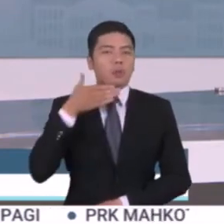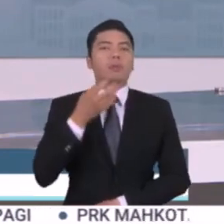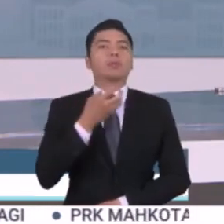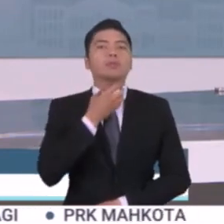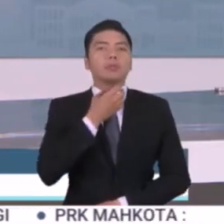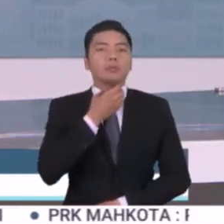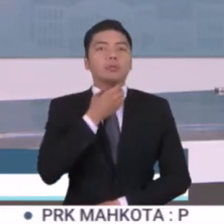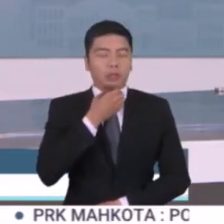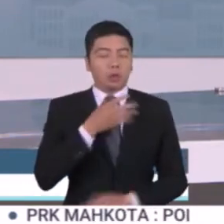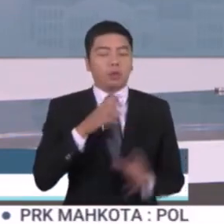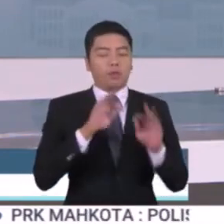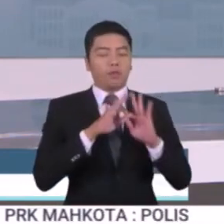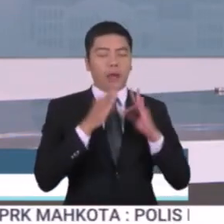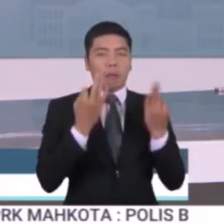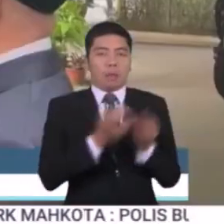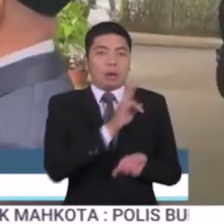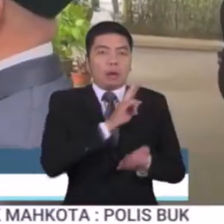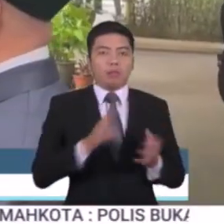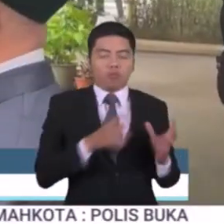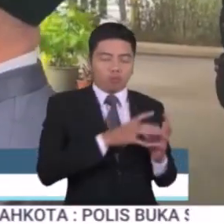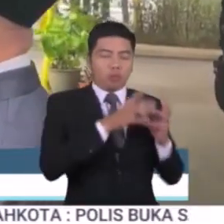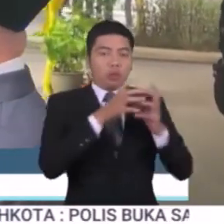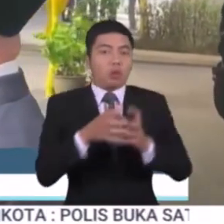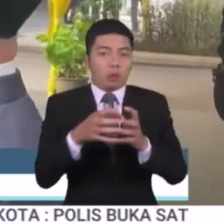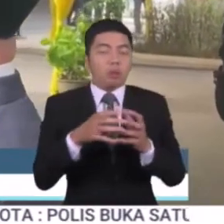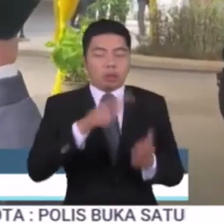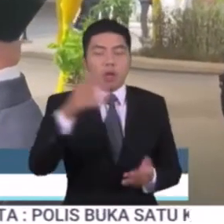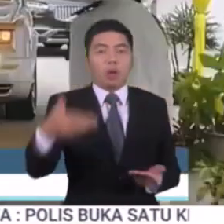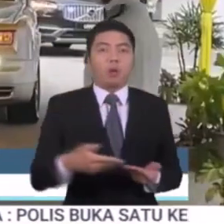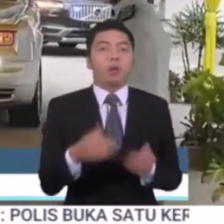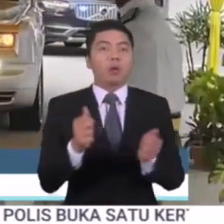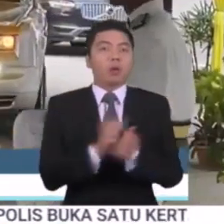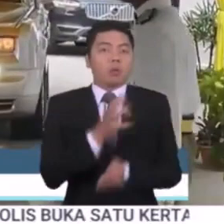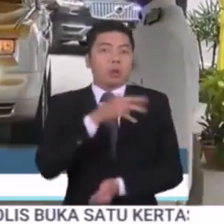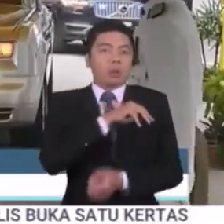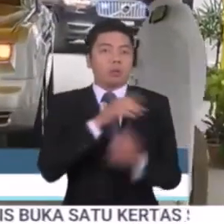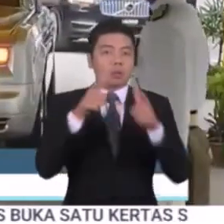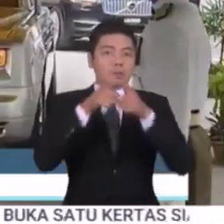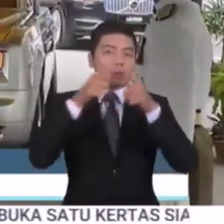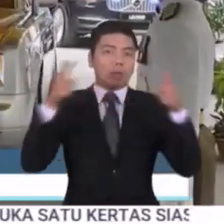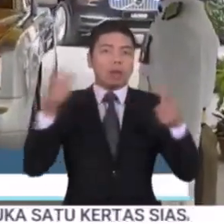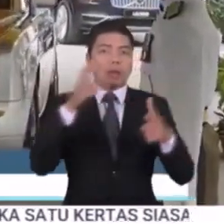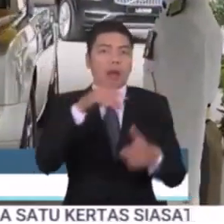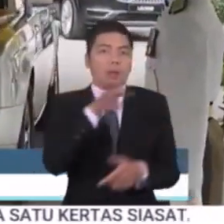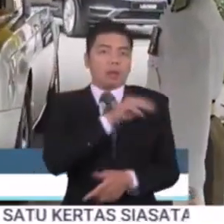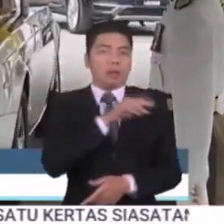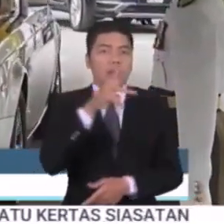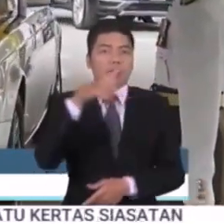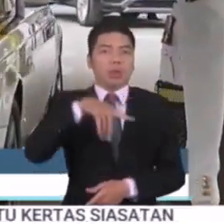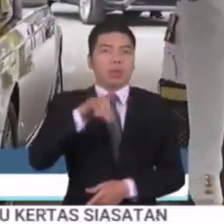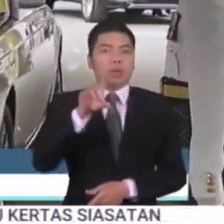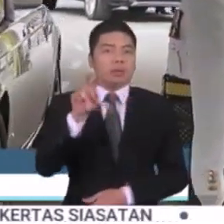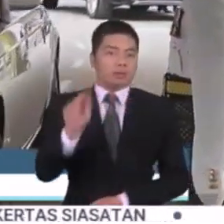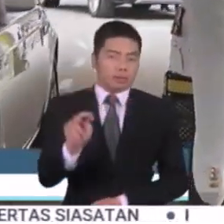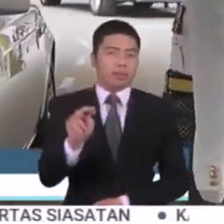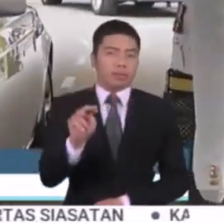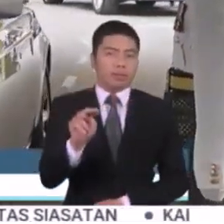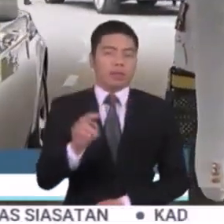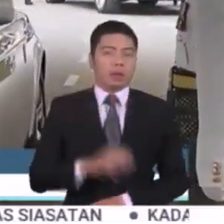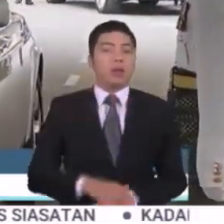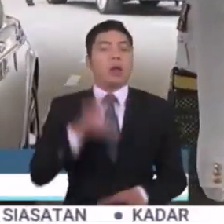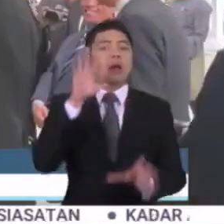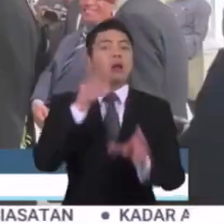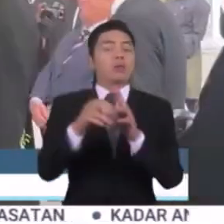Muda Musa. Ketibaan keluarga Diraja Perak disambut Menteri Besar Datuk Seri Sarani Mohamad dan Menteri KPDN Datuk Armizan Mohamad